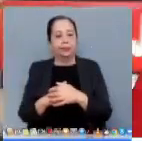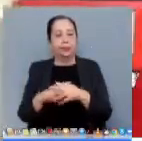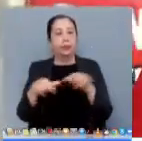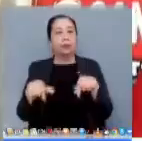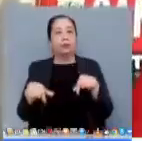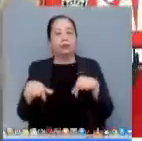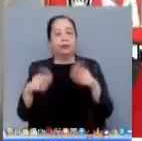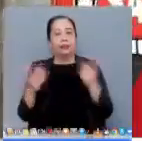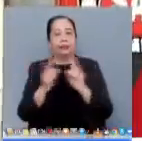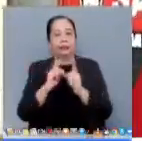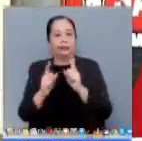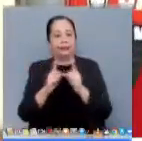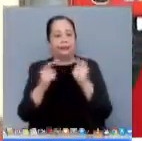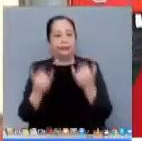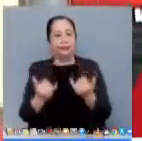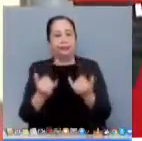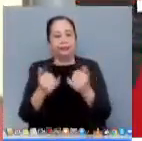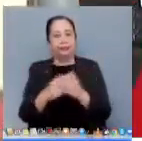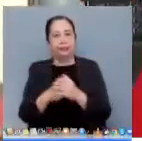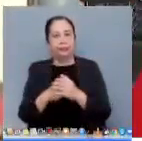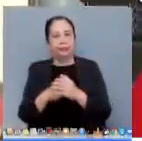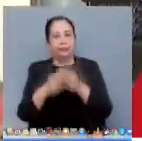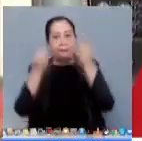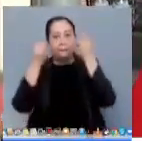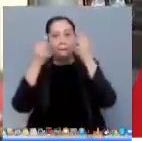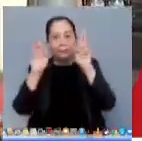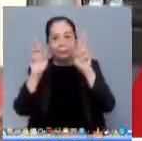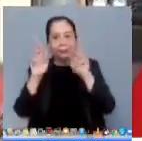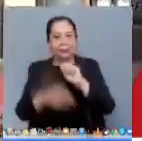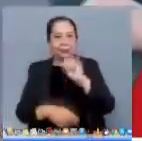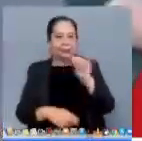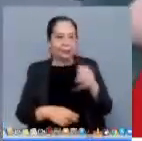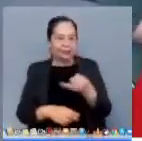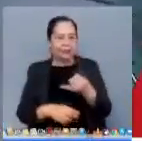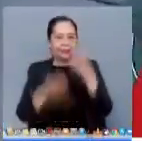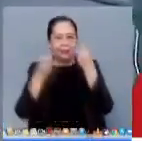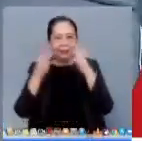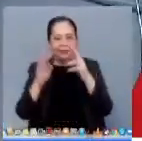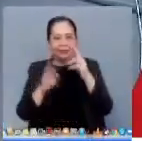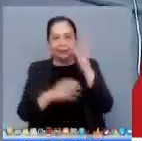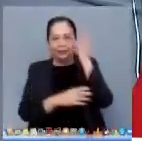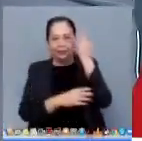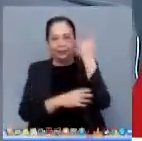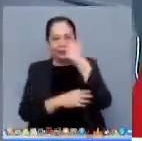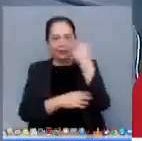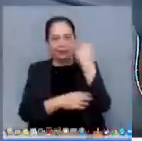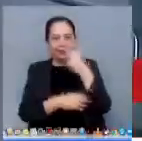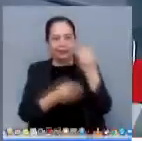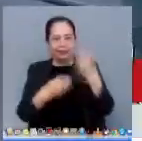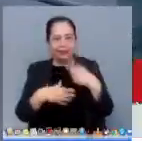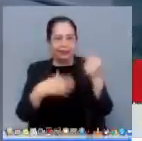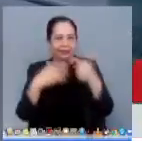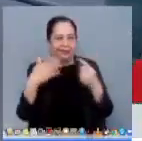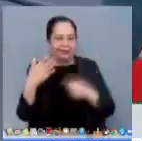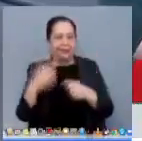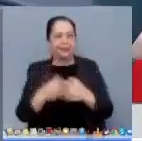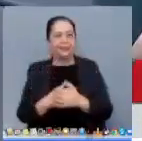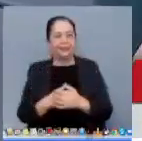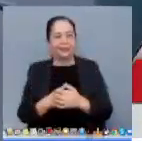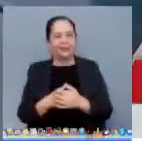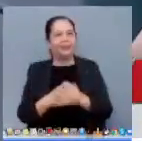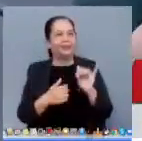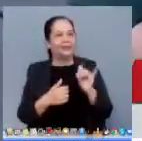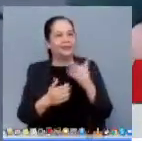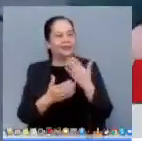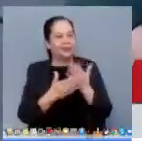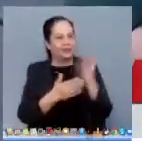po natin ang mayor ng San Juan, na si Mayor Francis Zamora, para bigyan tayo ng iba pang detalye. Good morning, Mayor! Yes, good morning, Connie. Maraming